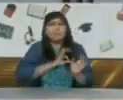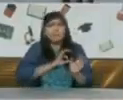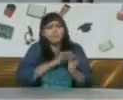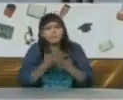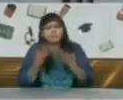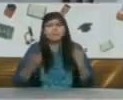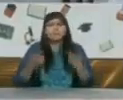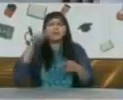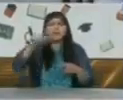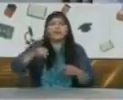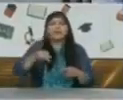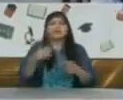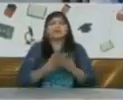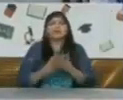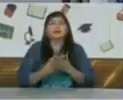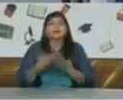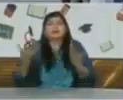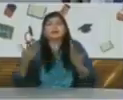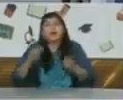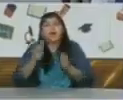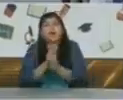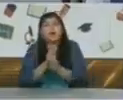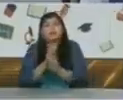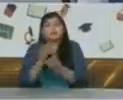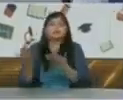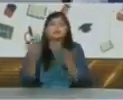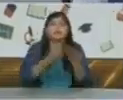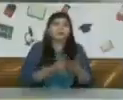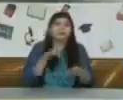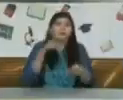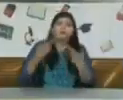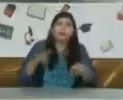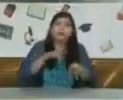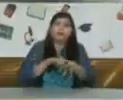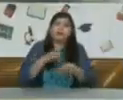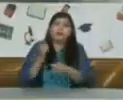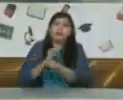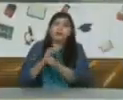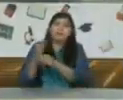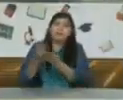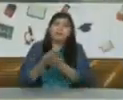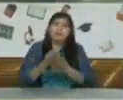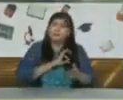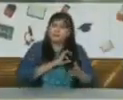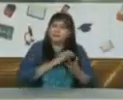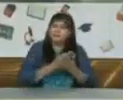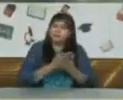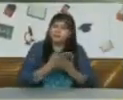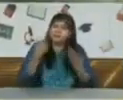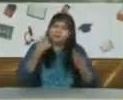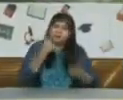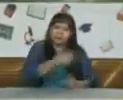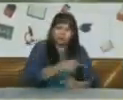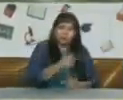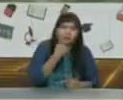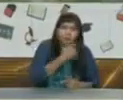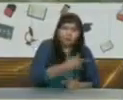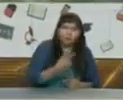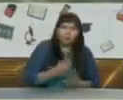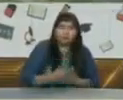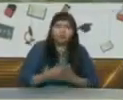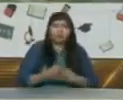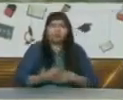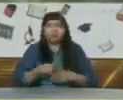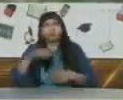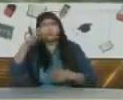आप ऐसा भी कुछ कर सकते हैं। अब आपने मुझे पूछा है तो मैं